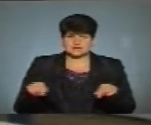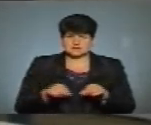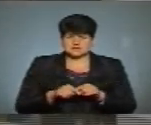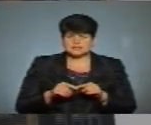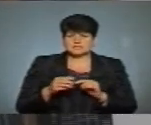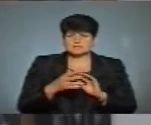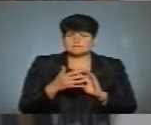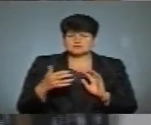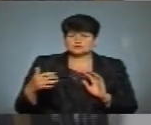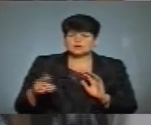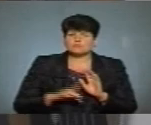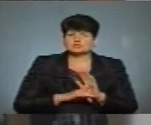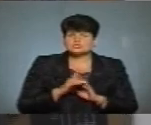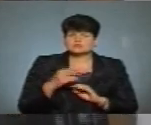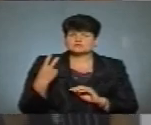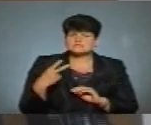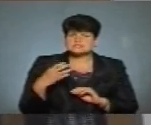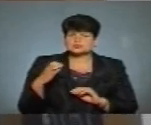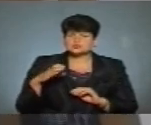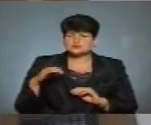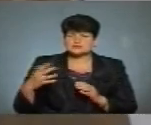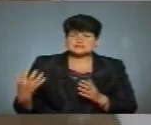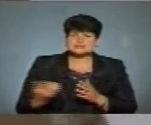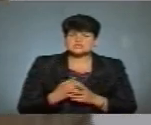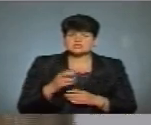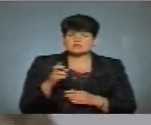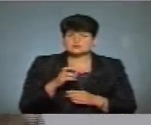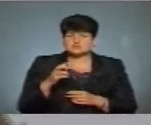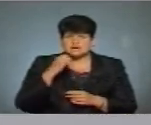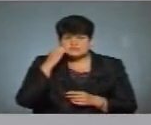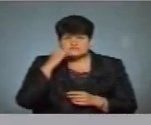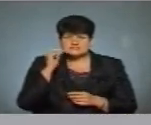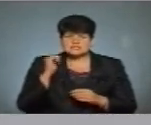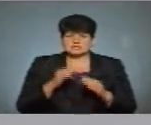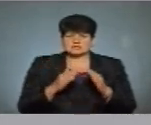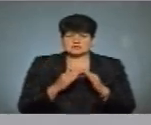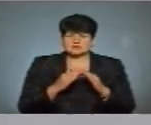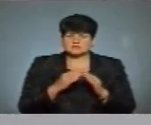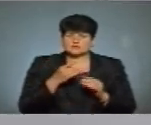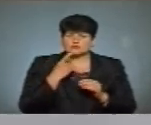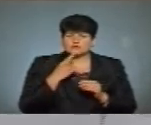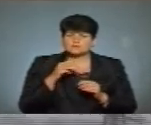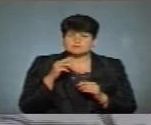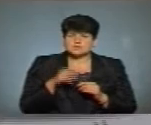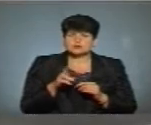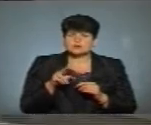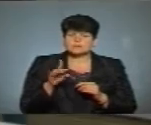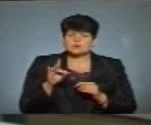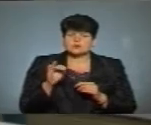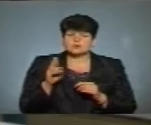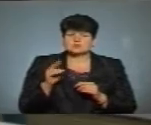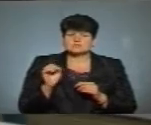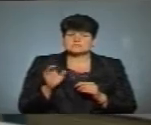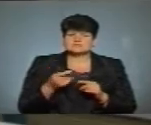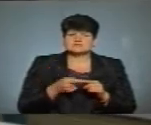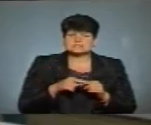бандура початку ХХ століття, яку знайшли у Бережанах у старій хаті. За словами Миколи Проціва,